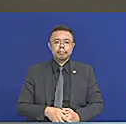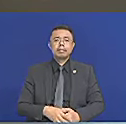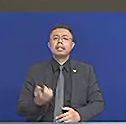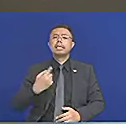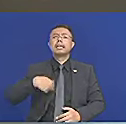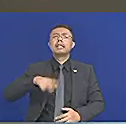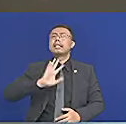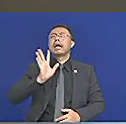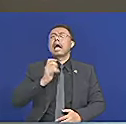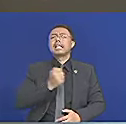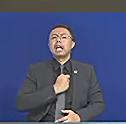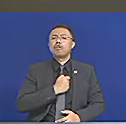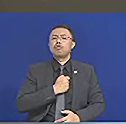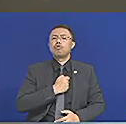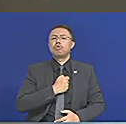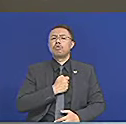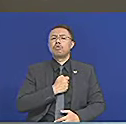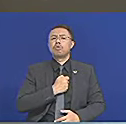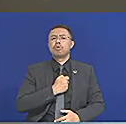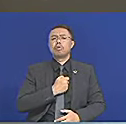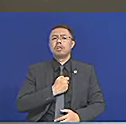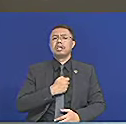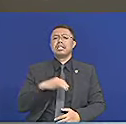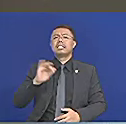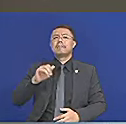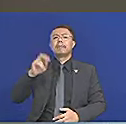Kita tidak takut sepatutnya kepadanya.